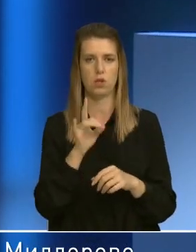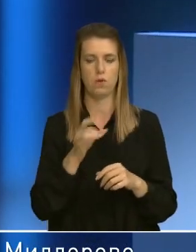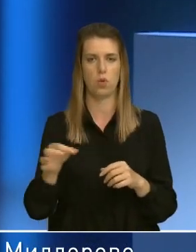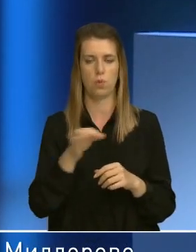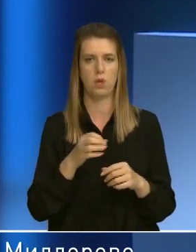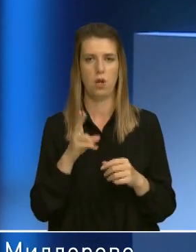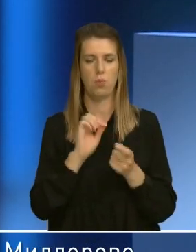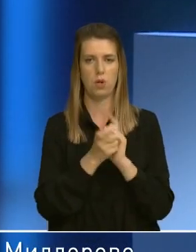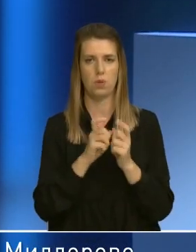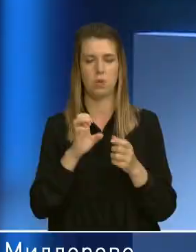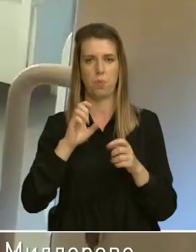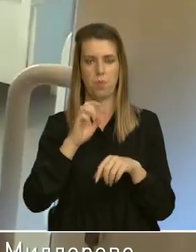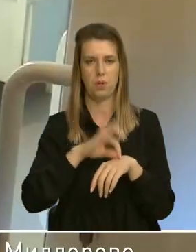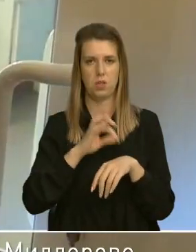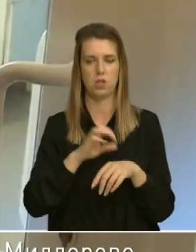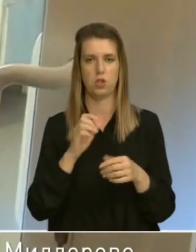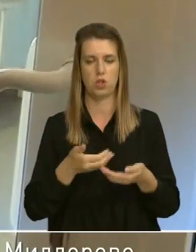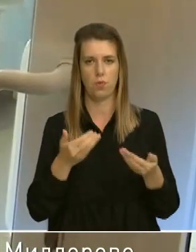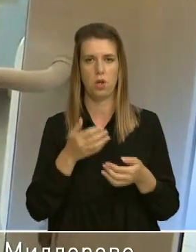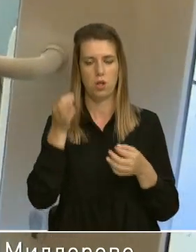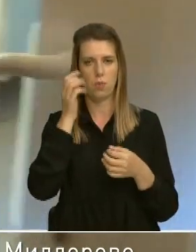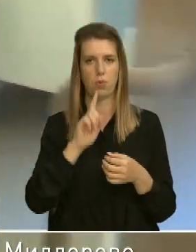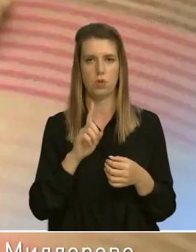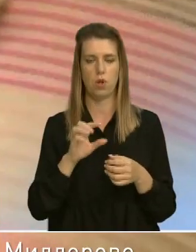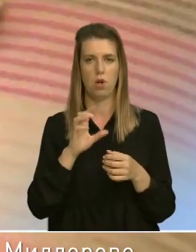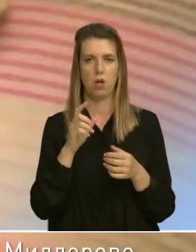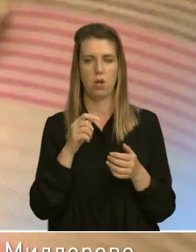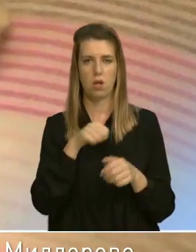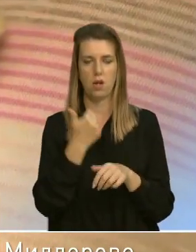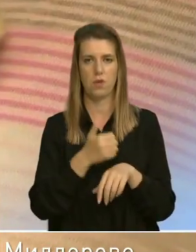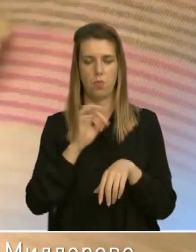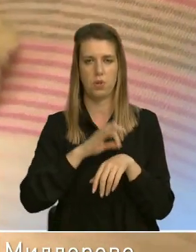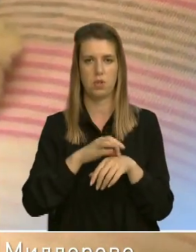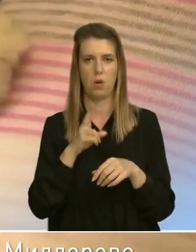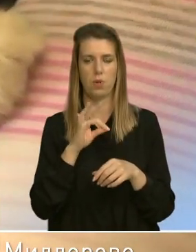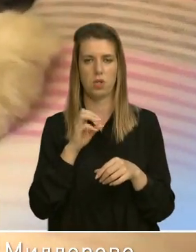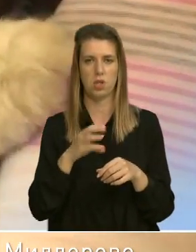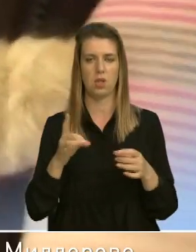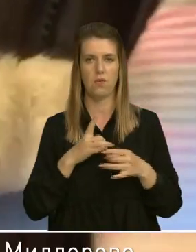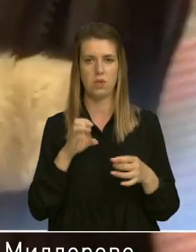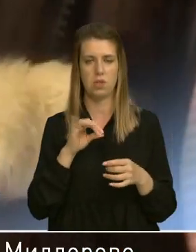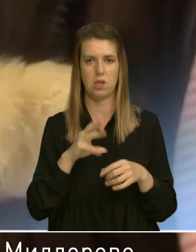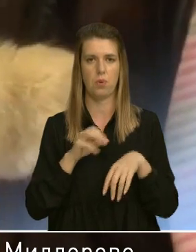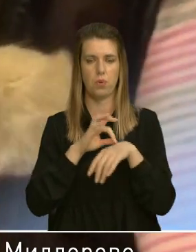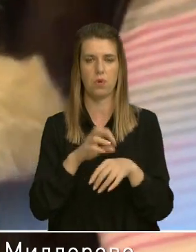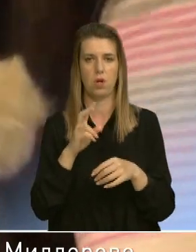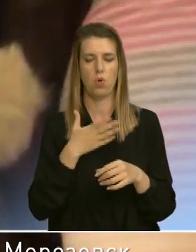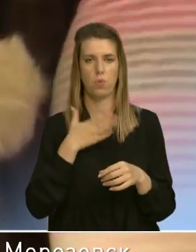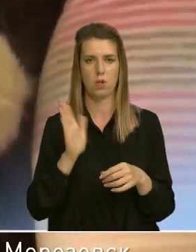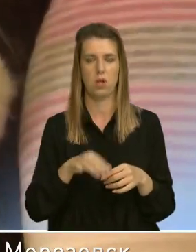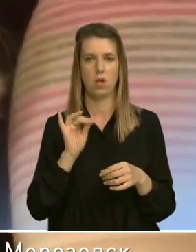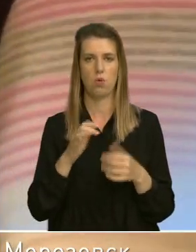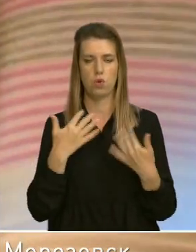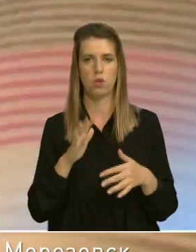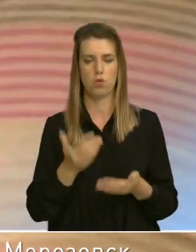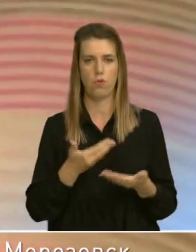областной станции по борьбе с болезнями животных напомню это острая инфекционная болезнь поражает нервную систему и приводит к летальному исходу